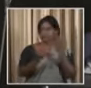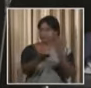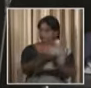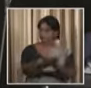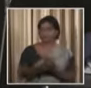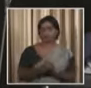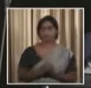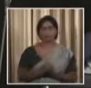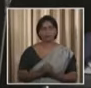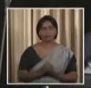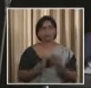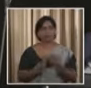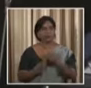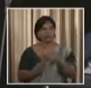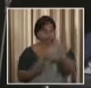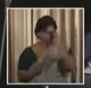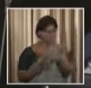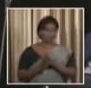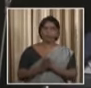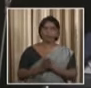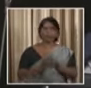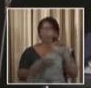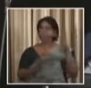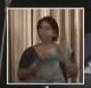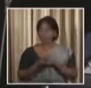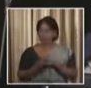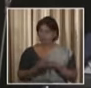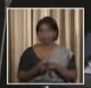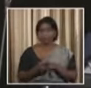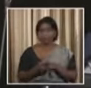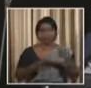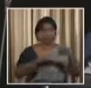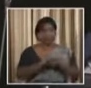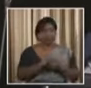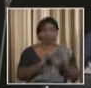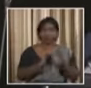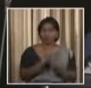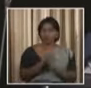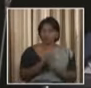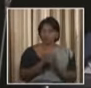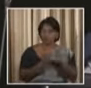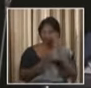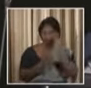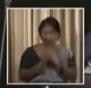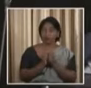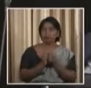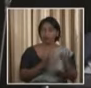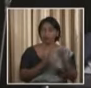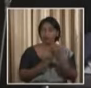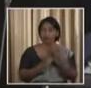ඉදිරිපත් කරනවා ගරු කතානායකතුමනි ඒ අනුව අල්ලස් දූෂණ කොමිෂන් සභාව ස්වාධීනව කටයුතු කරන්න